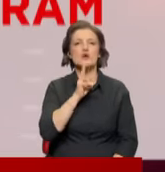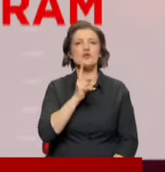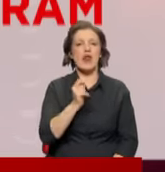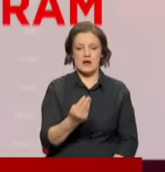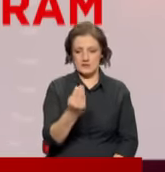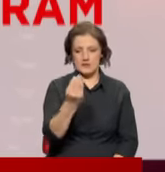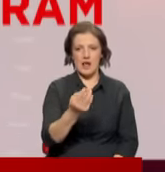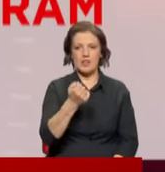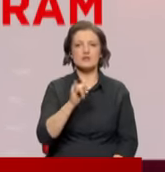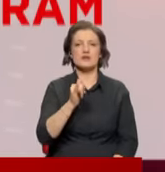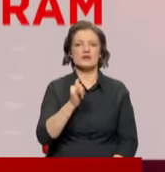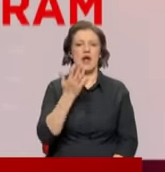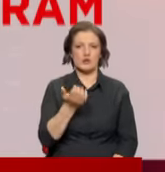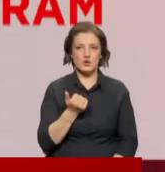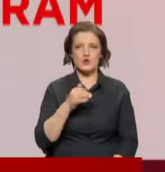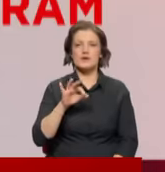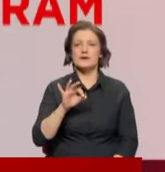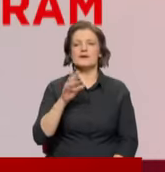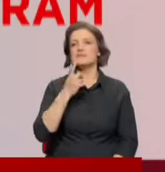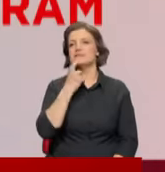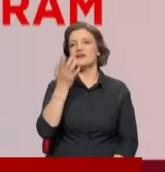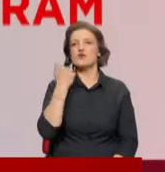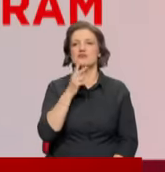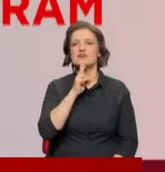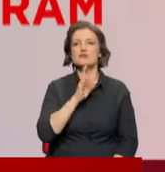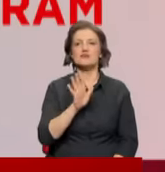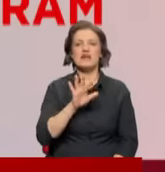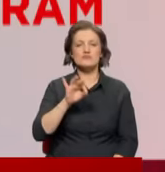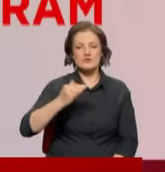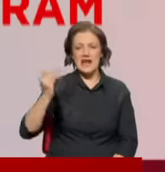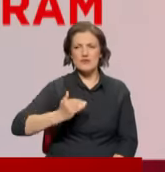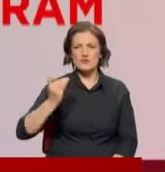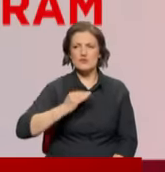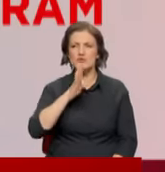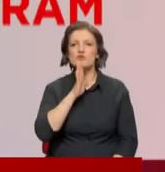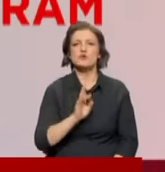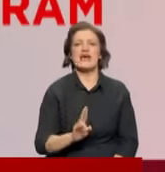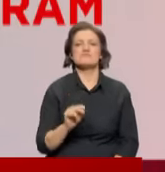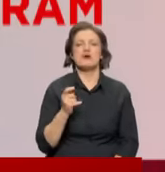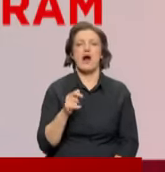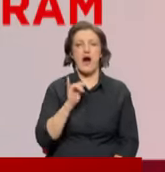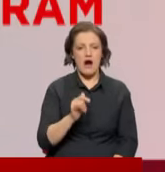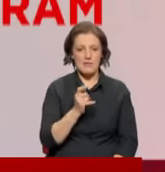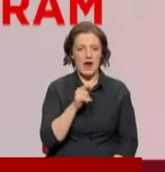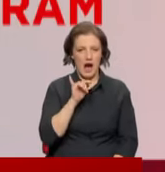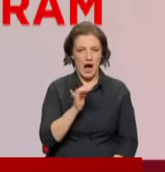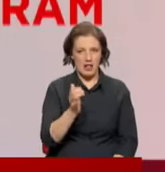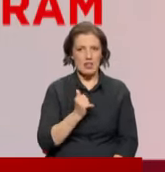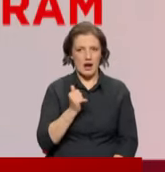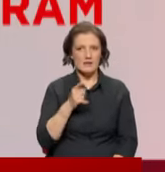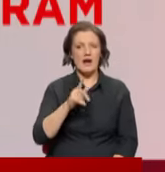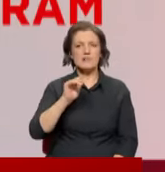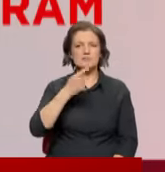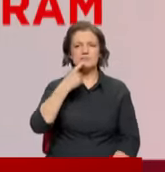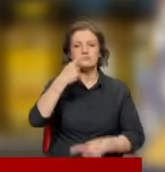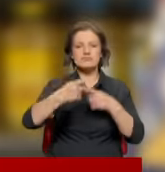lirayla. Kıymanın geçen yıl kilosu 250 liraydı. Bugün en ucuzu indirimde 470 lira. Aynı parayla alınabilen miktar her